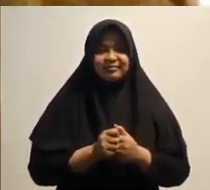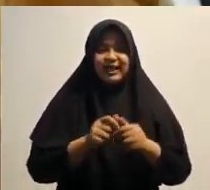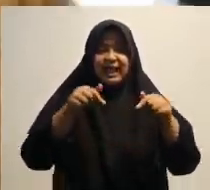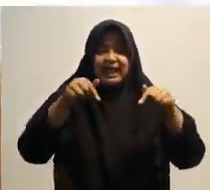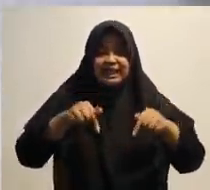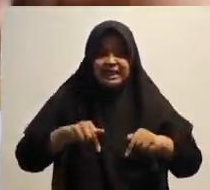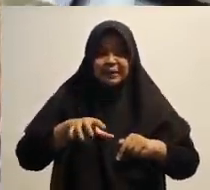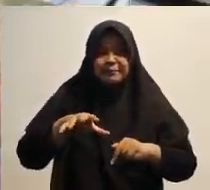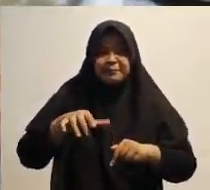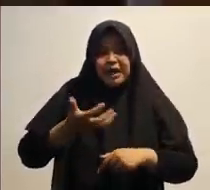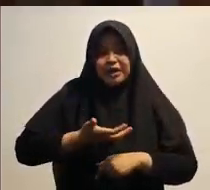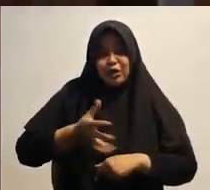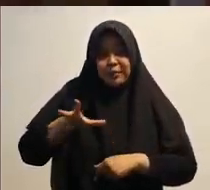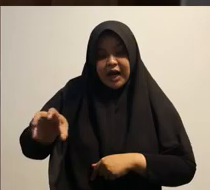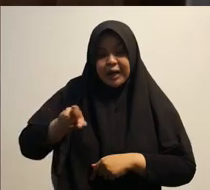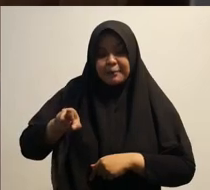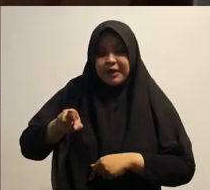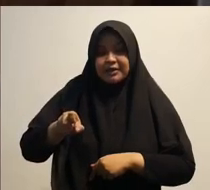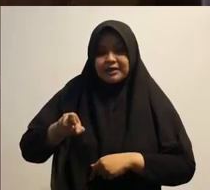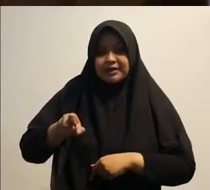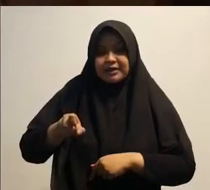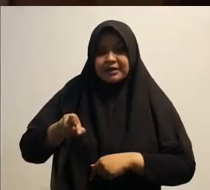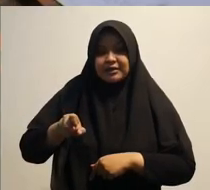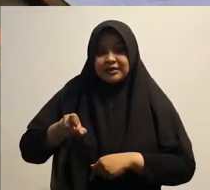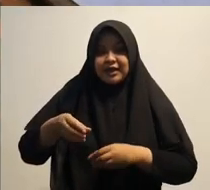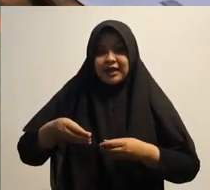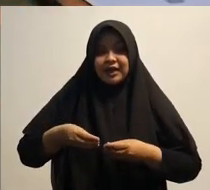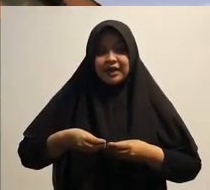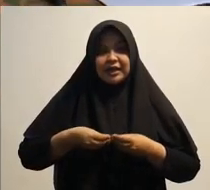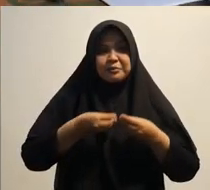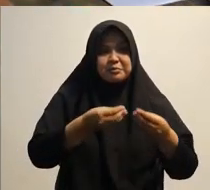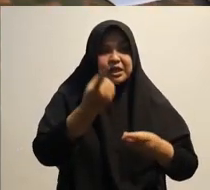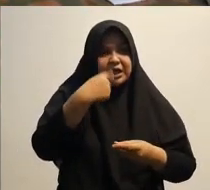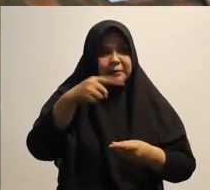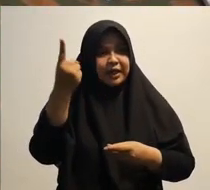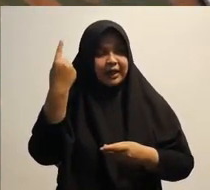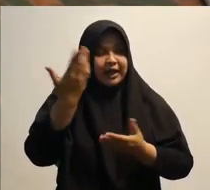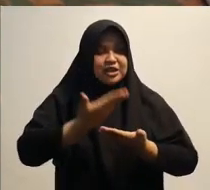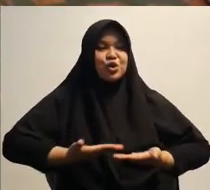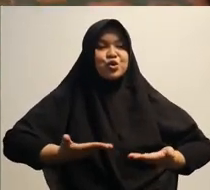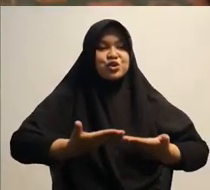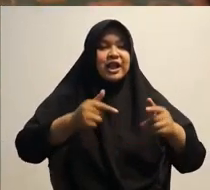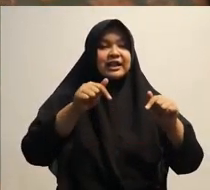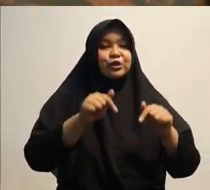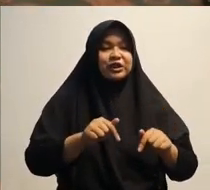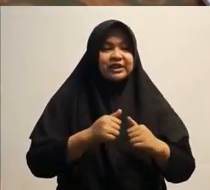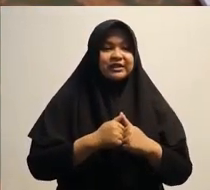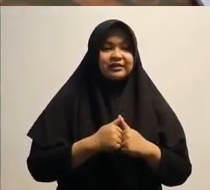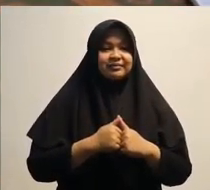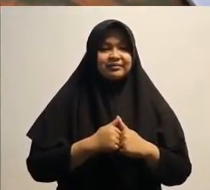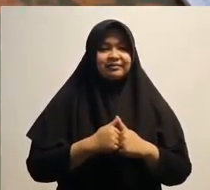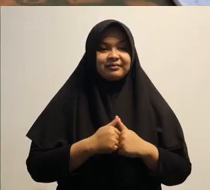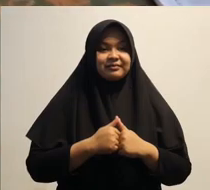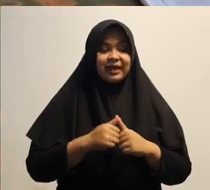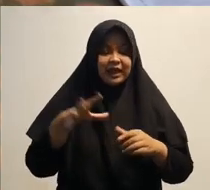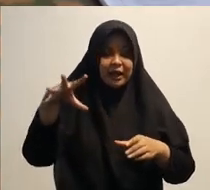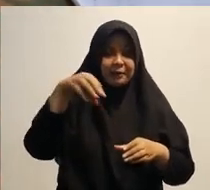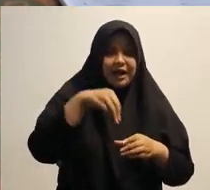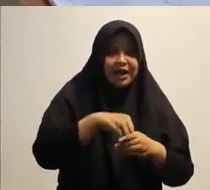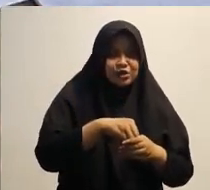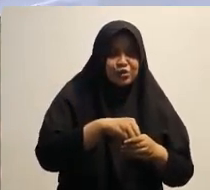ini. Ini mengambilkan yang diberi oleh Kementerian Sosial yang diisi ini ya setelah